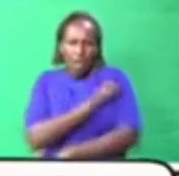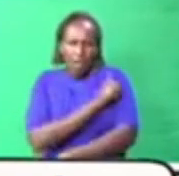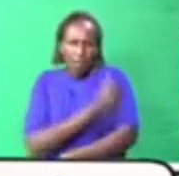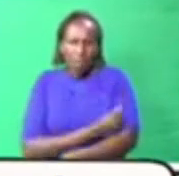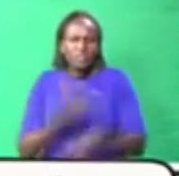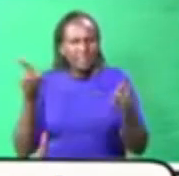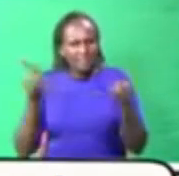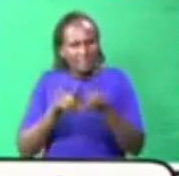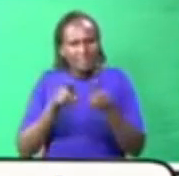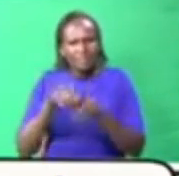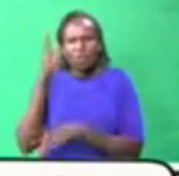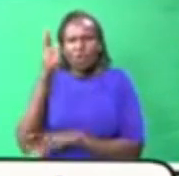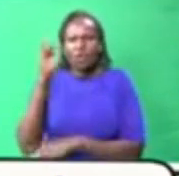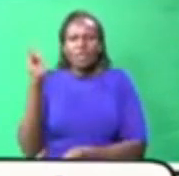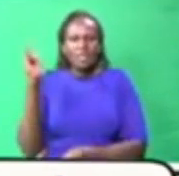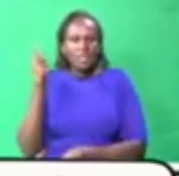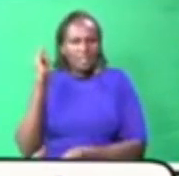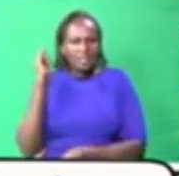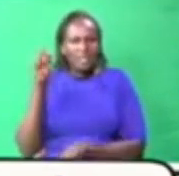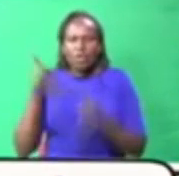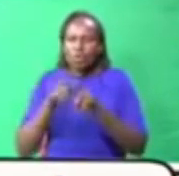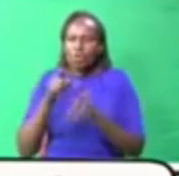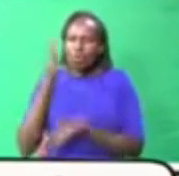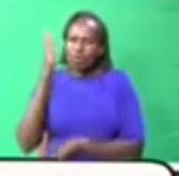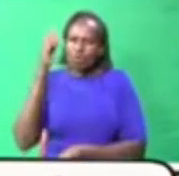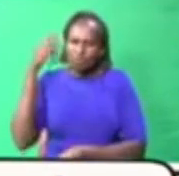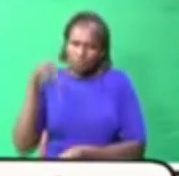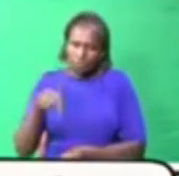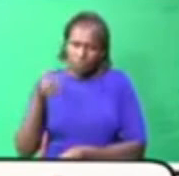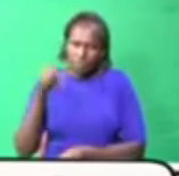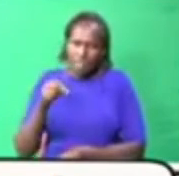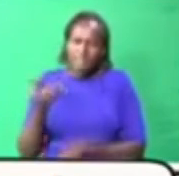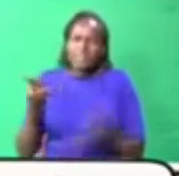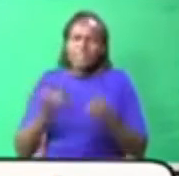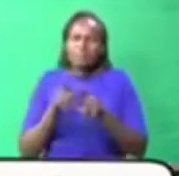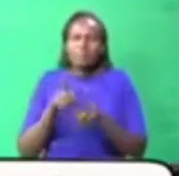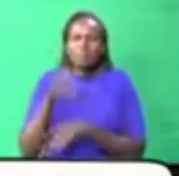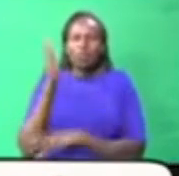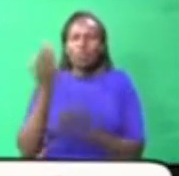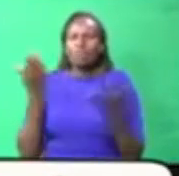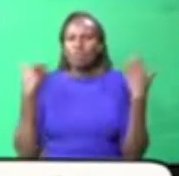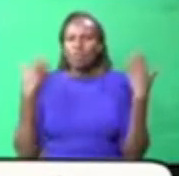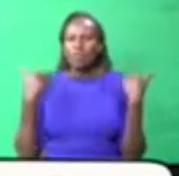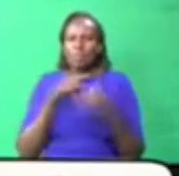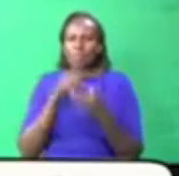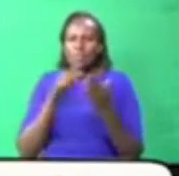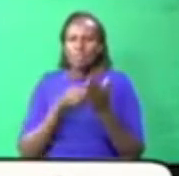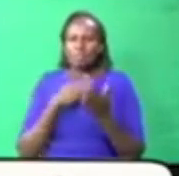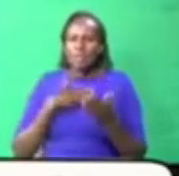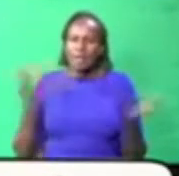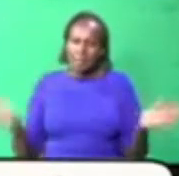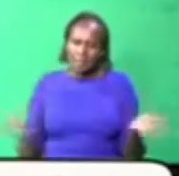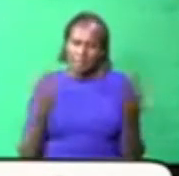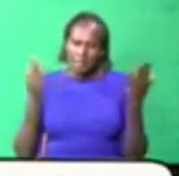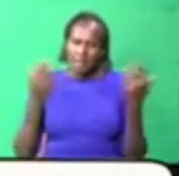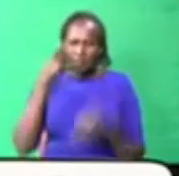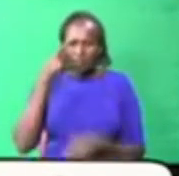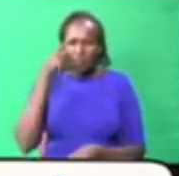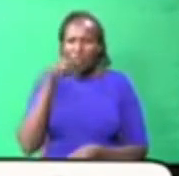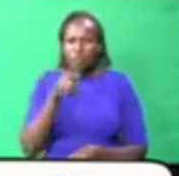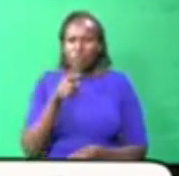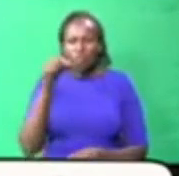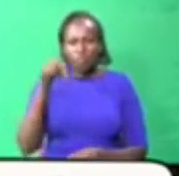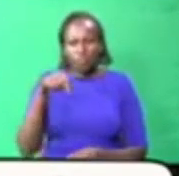same God yesterday, he is the same today, he is the same forever. This is my encouragement for you